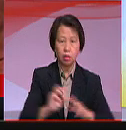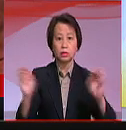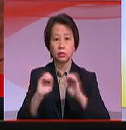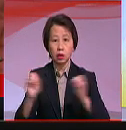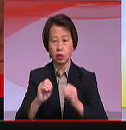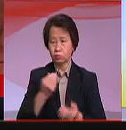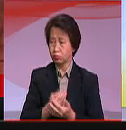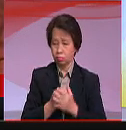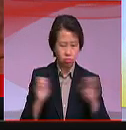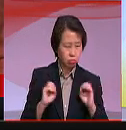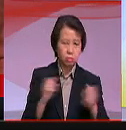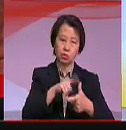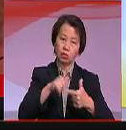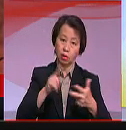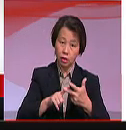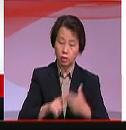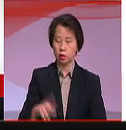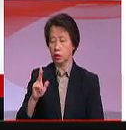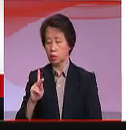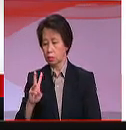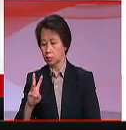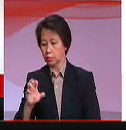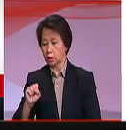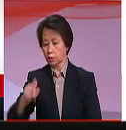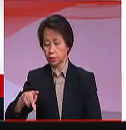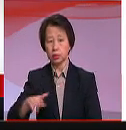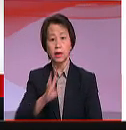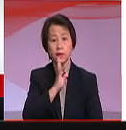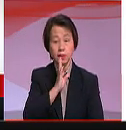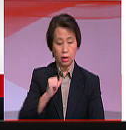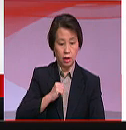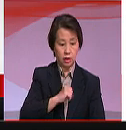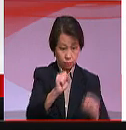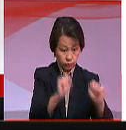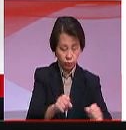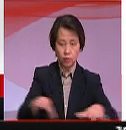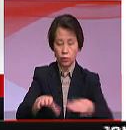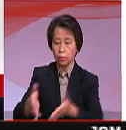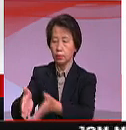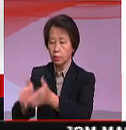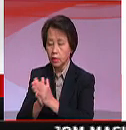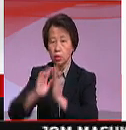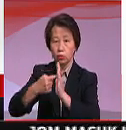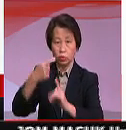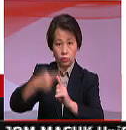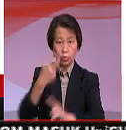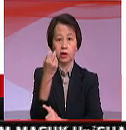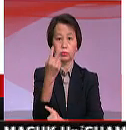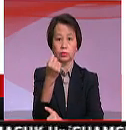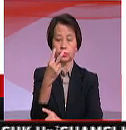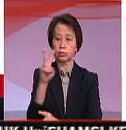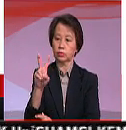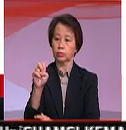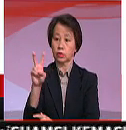Tiada sumber pendapatan kita BSB dalam satu kenyataan menyebut ahli yang layak boleh membuat permohonan berbulan-bulan Desember